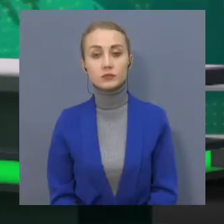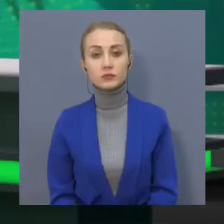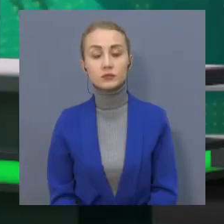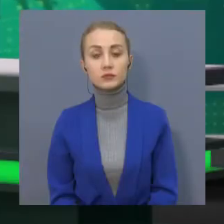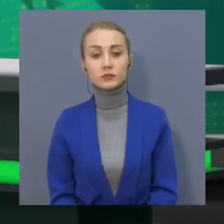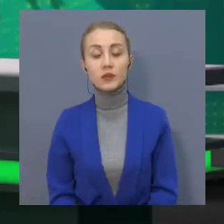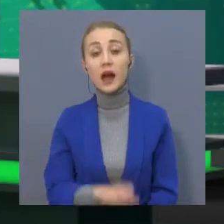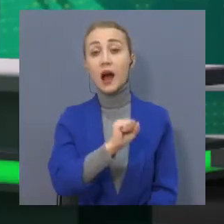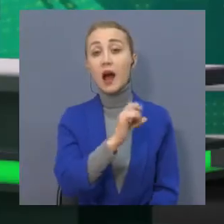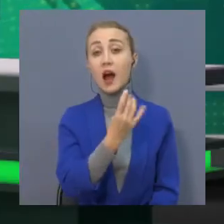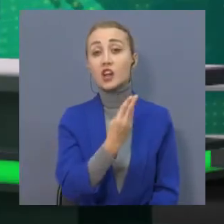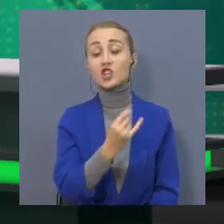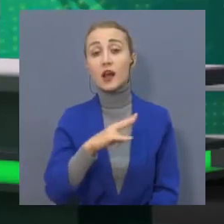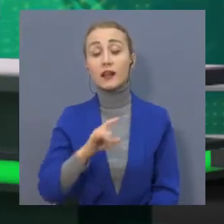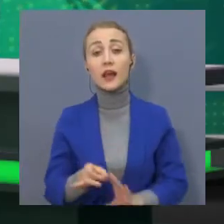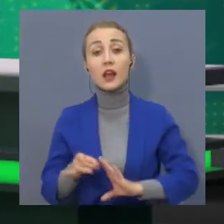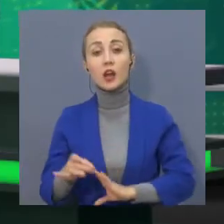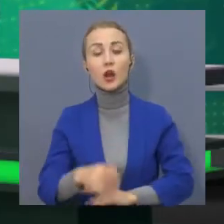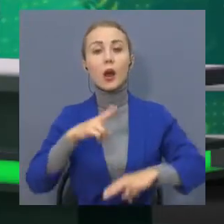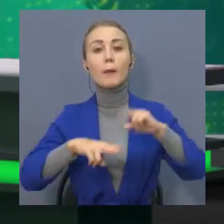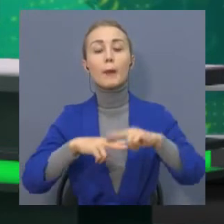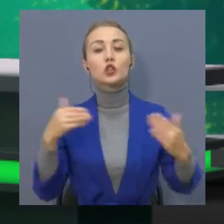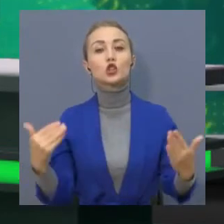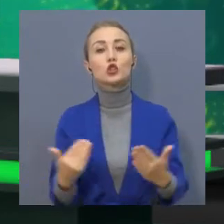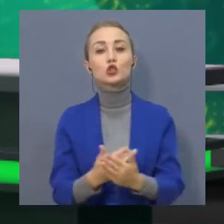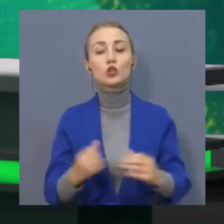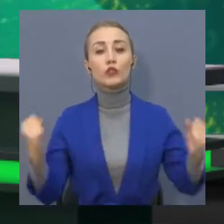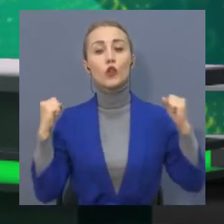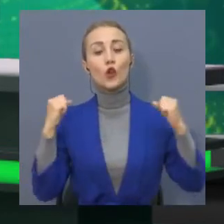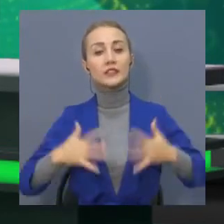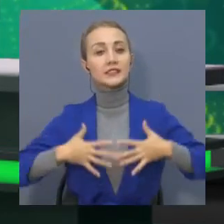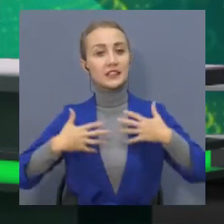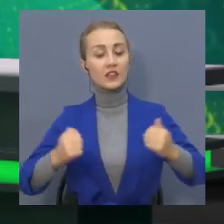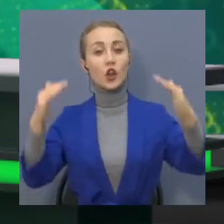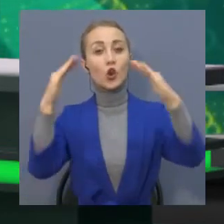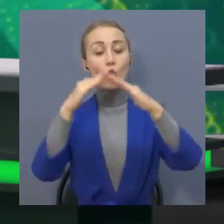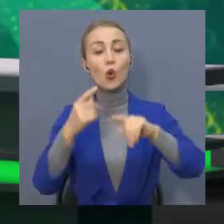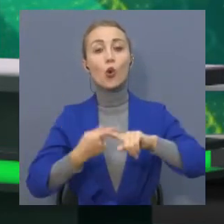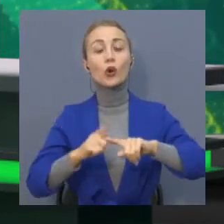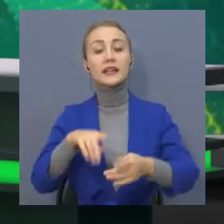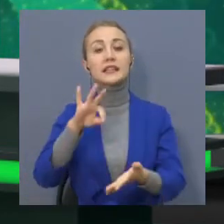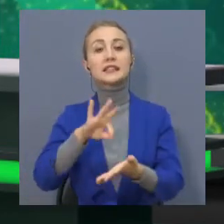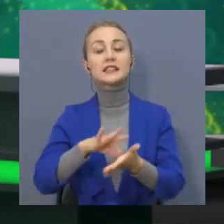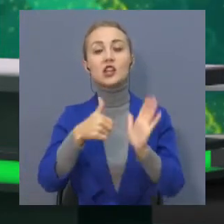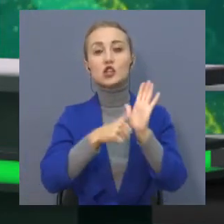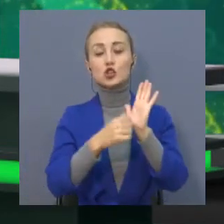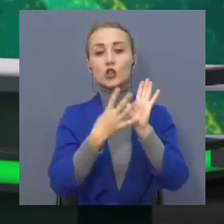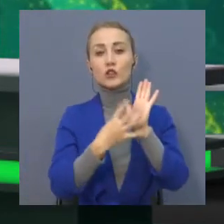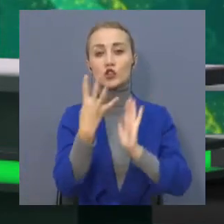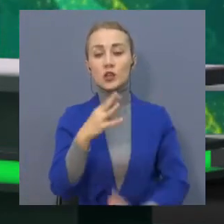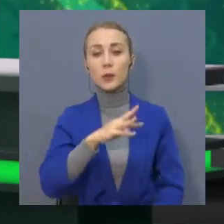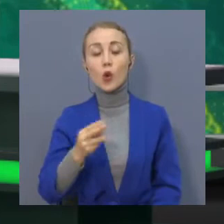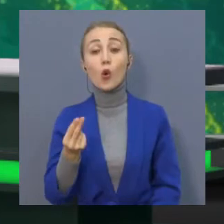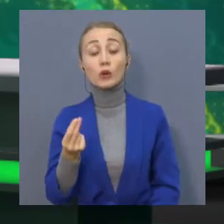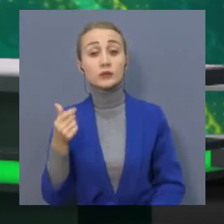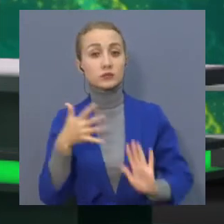Аршал ауданда жалпы құны 694 миллион теңгеге жаңа сауықтыру, шынықтыру кешені салынды. Сонымен қатар өңірде денсаулық сақтау, білім